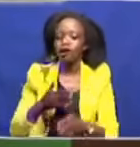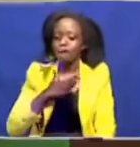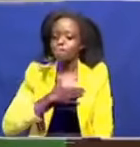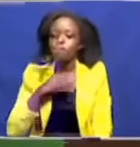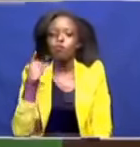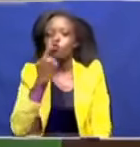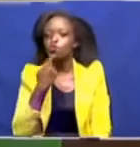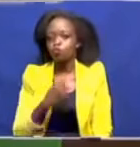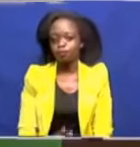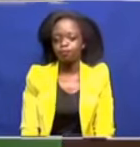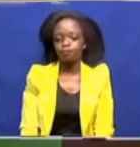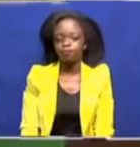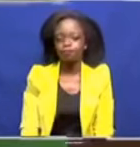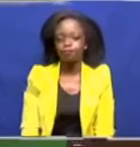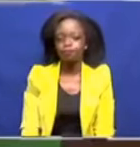nani?